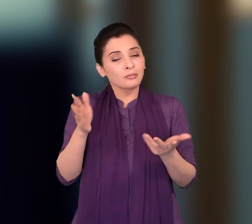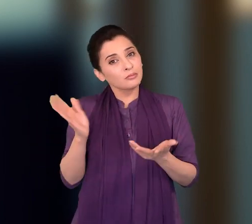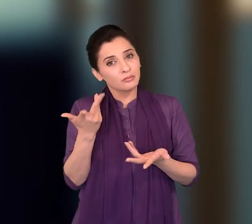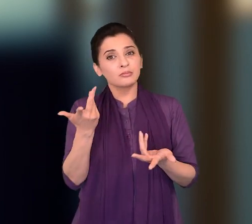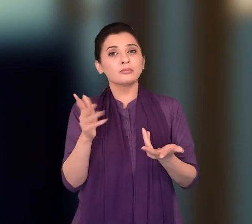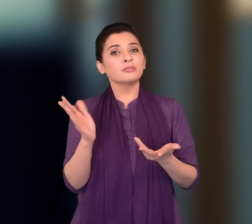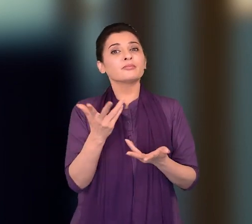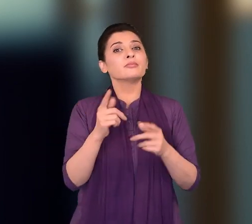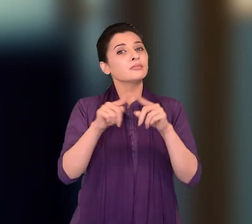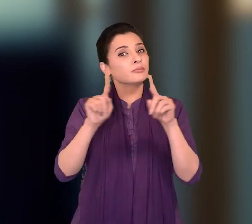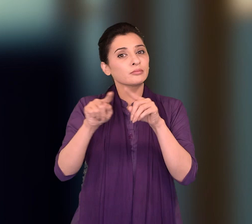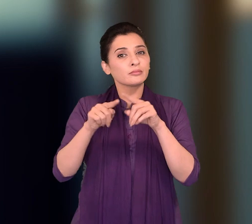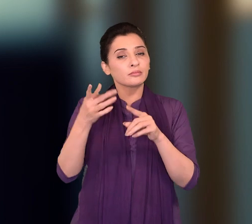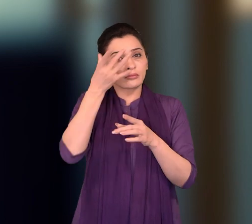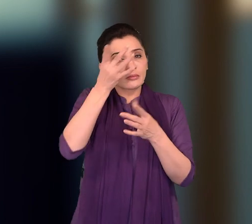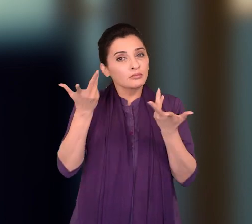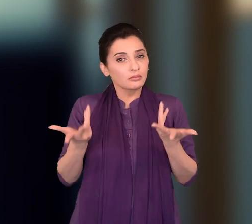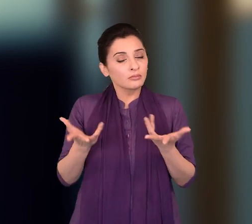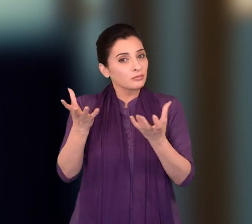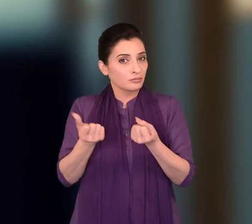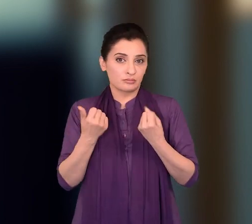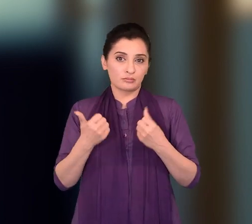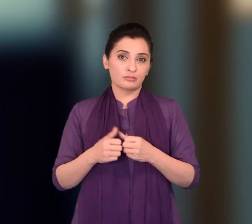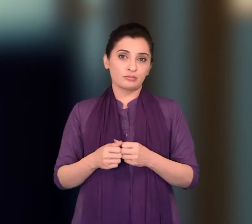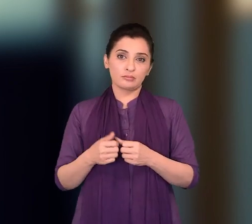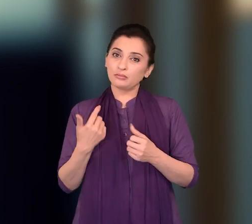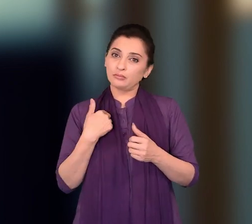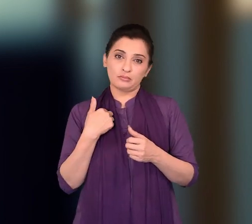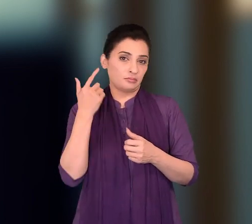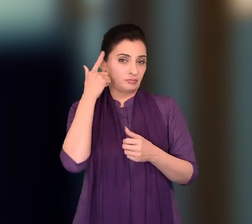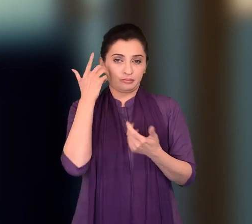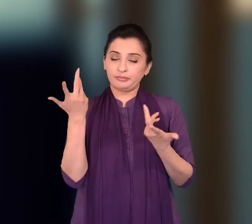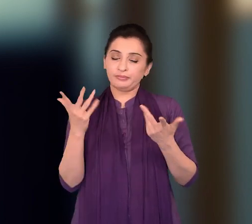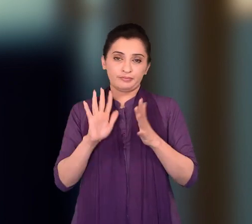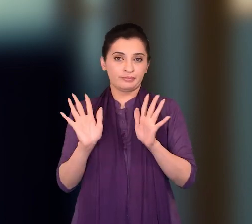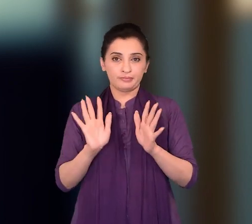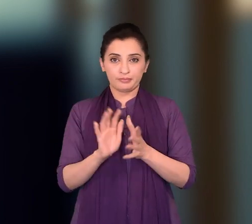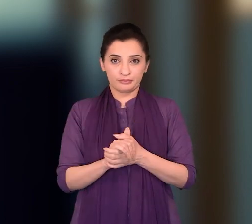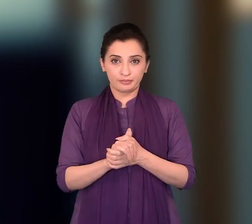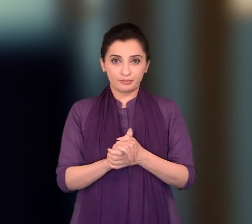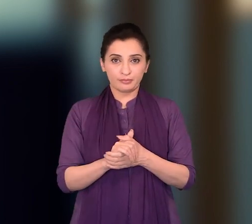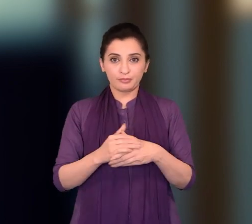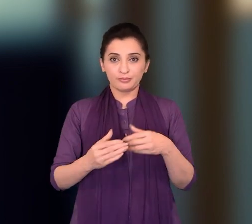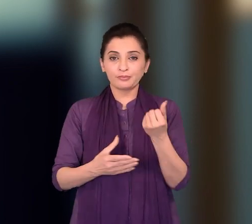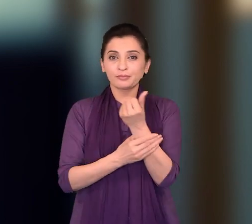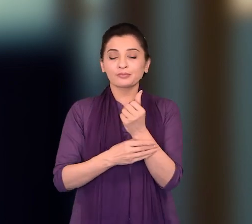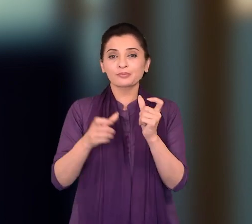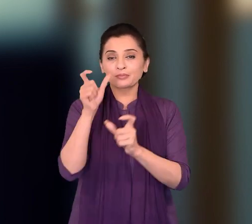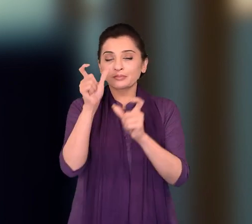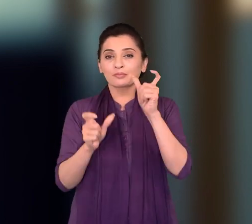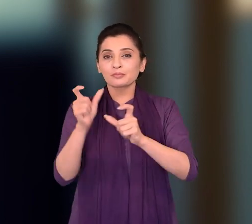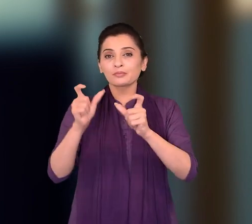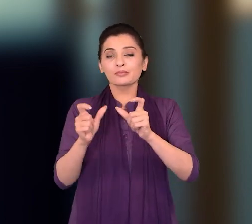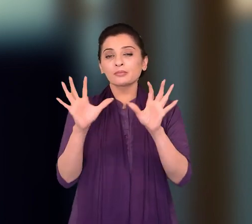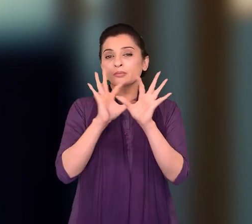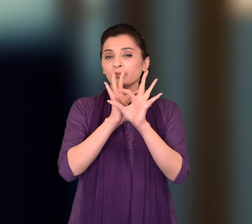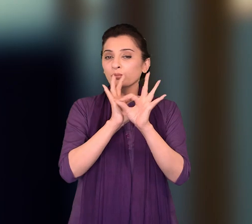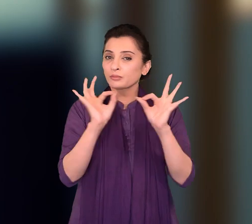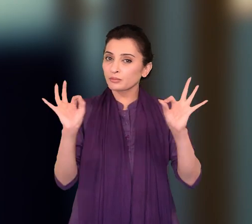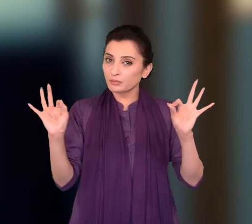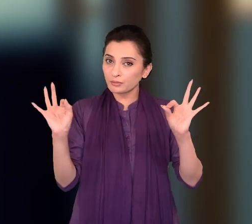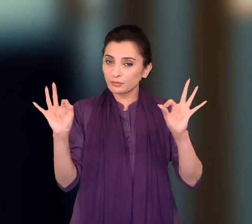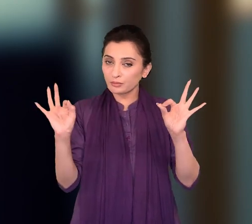مین کو ان چیزوں کا نہیں پتہ ہوتا. اس لیے میں نے صرف اس نیت سے کہ پیشنٹس کو ایک